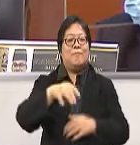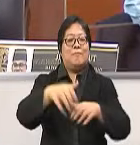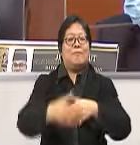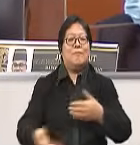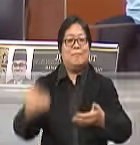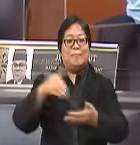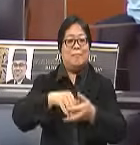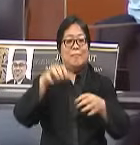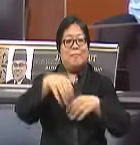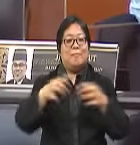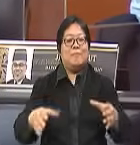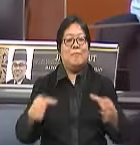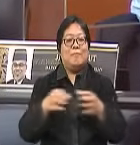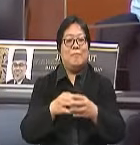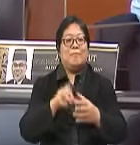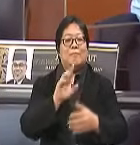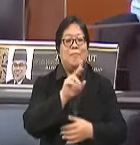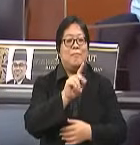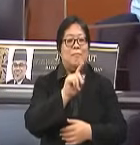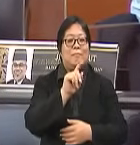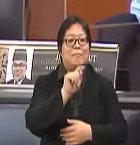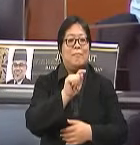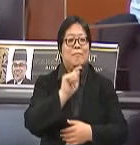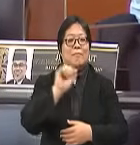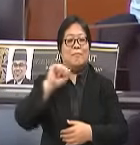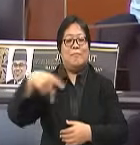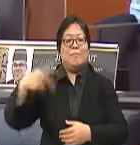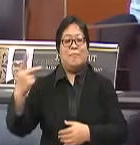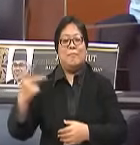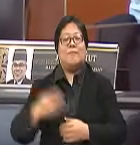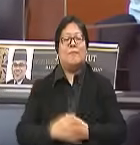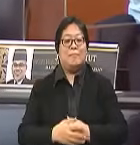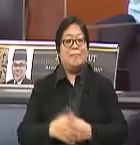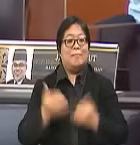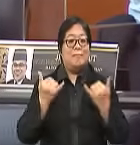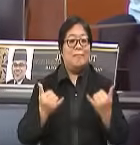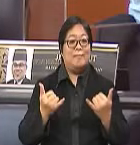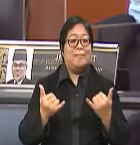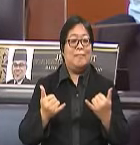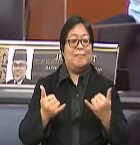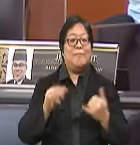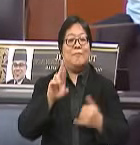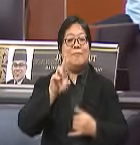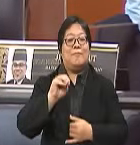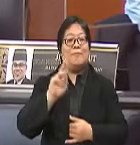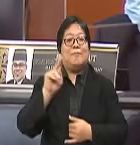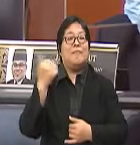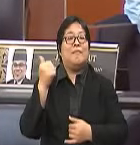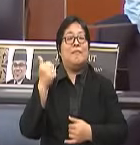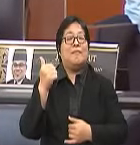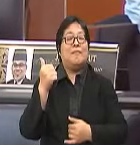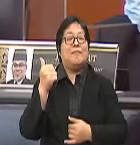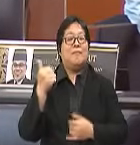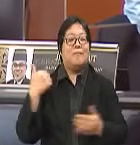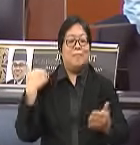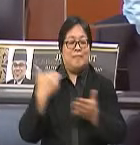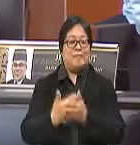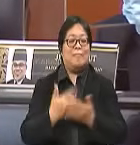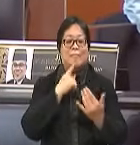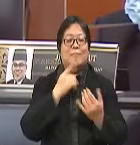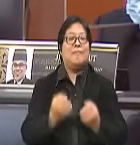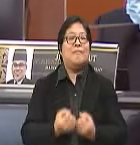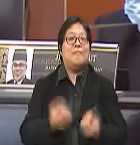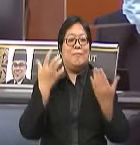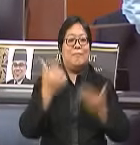semula pekebun kecil ksnp Epic e yang Ia ada semasa rancangan Muzakki 10 telah banyak yang